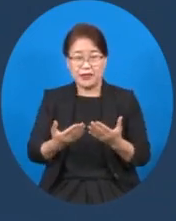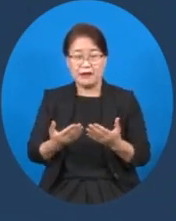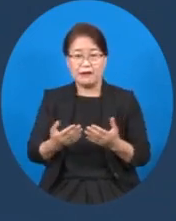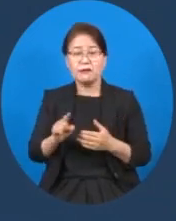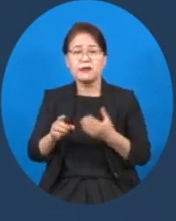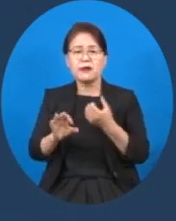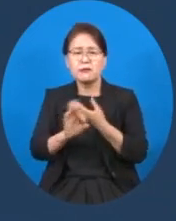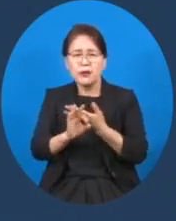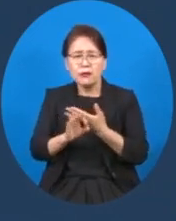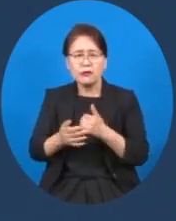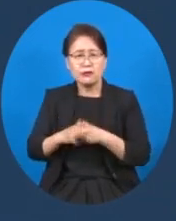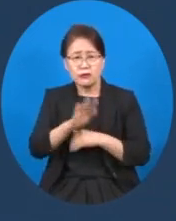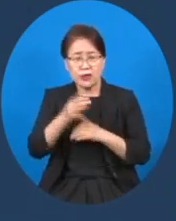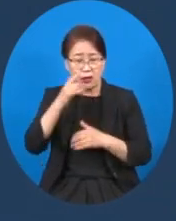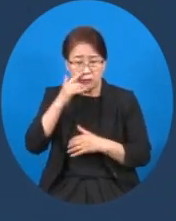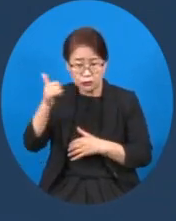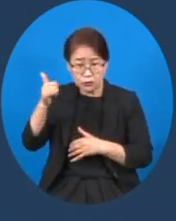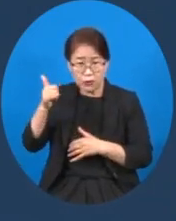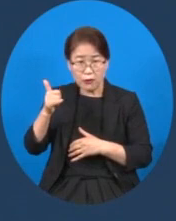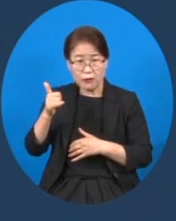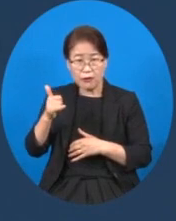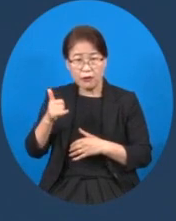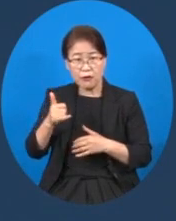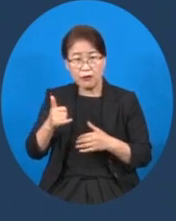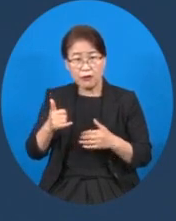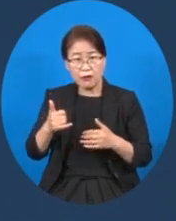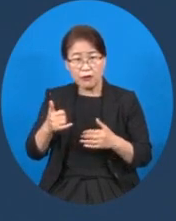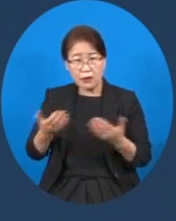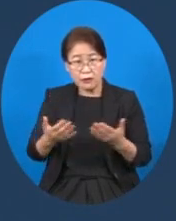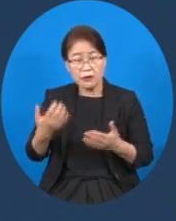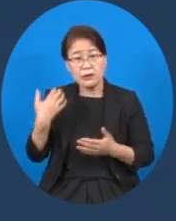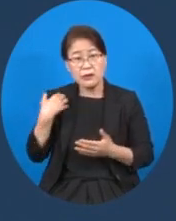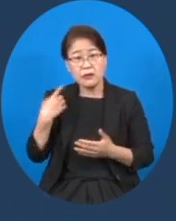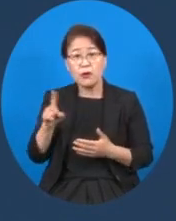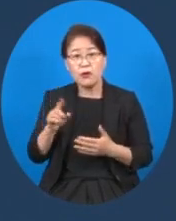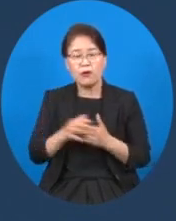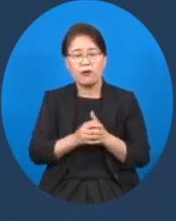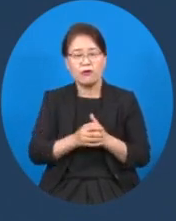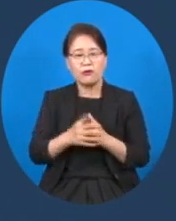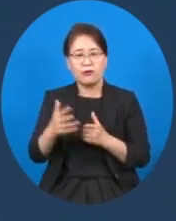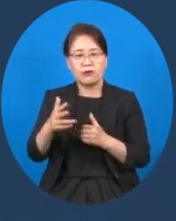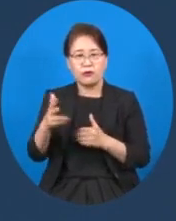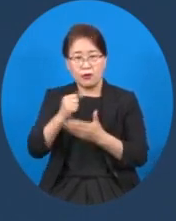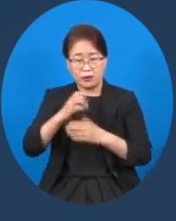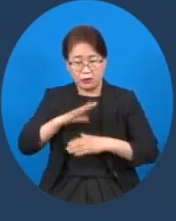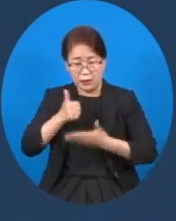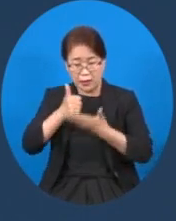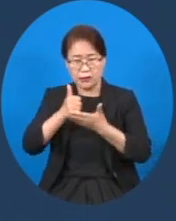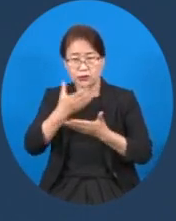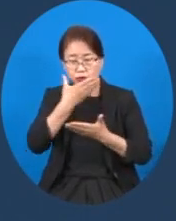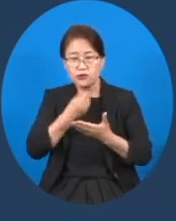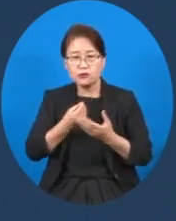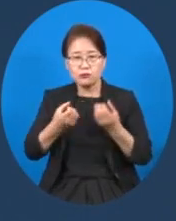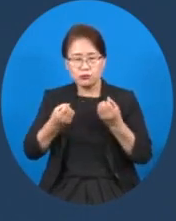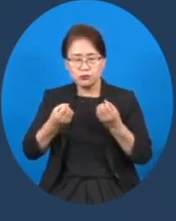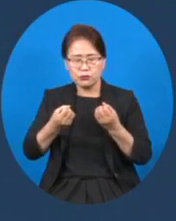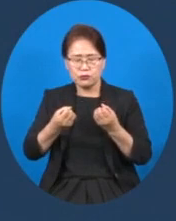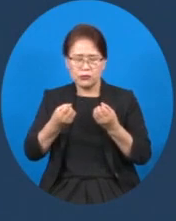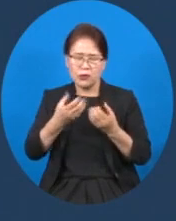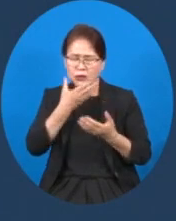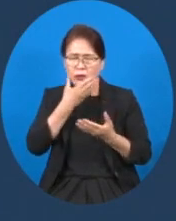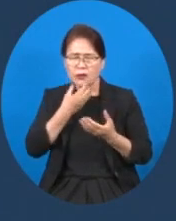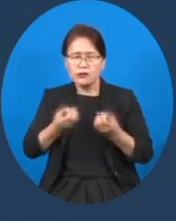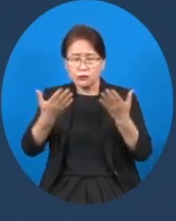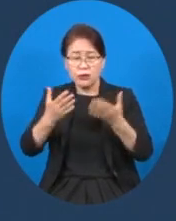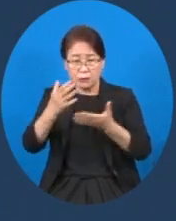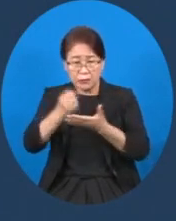그렇다면 오늘 부모인 우리가 해야 될 일이 뭘까요? 여호와를 경외하는 자에게 약속된 이 축복을 우리가 정말 분명하게